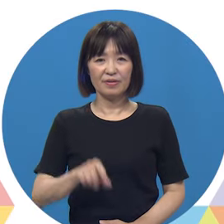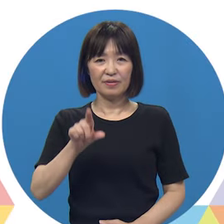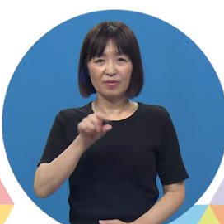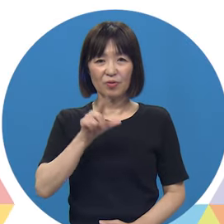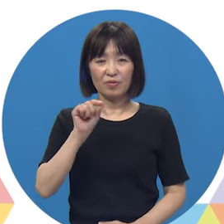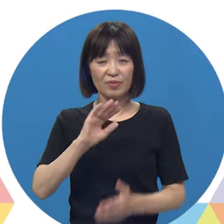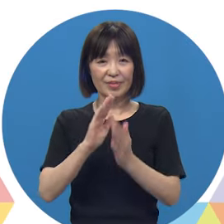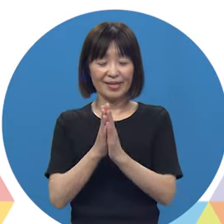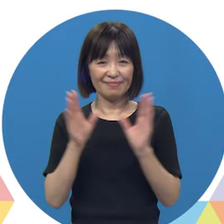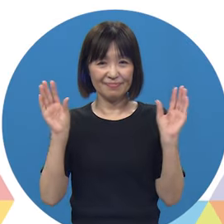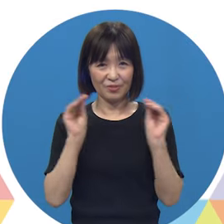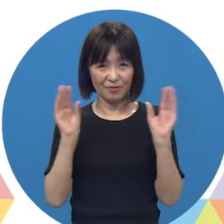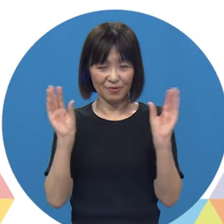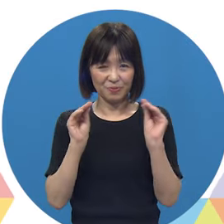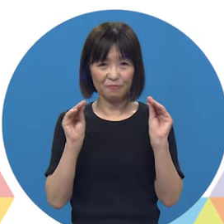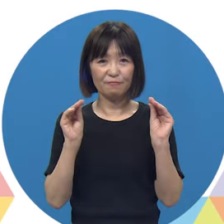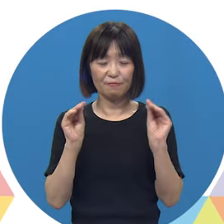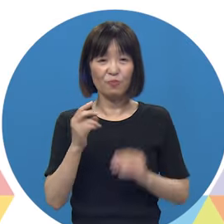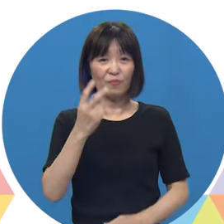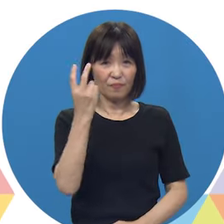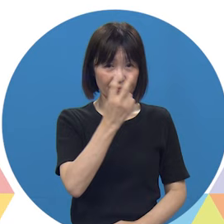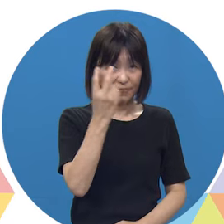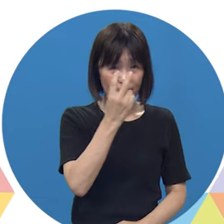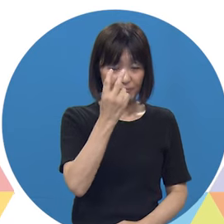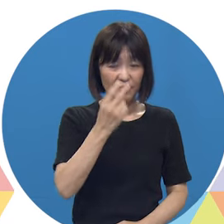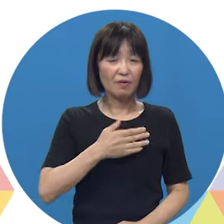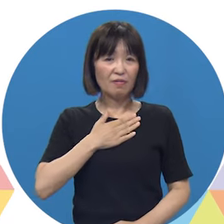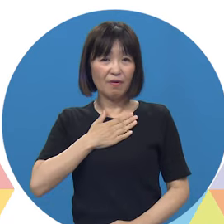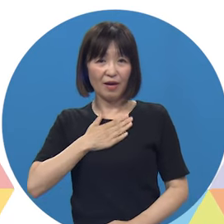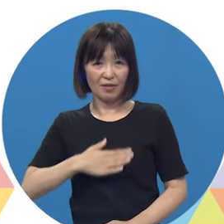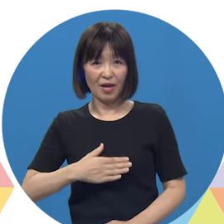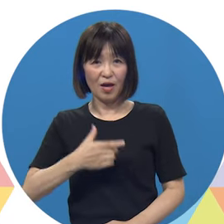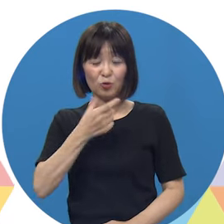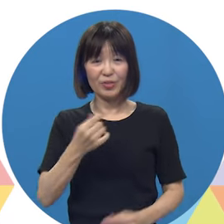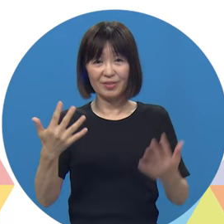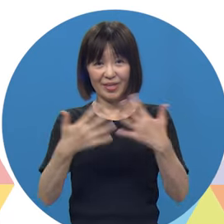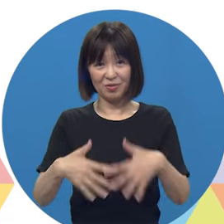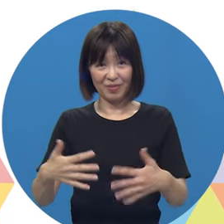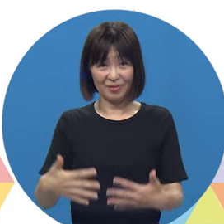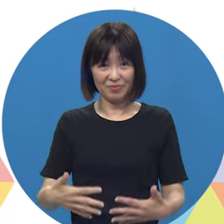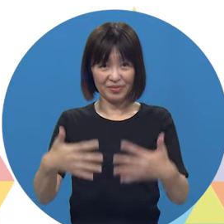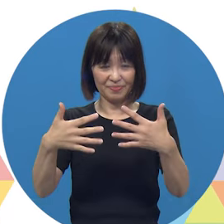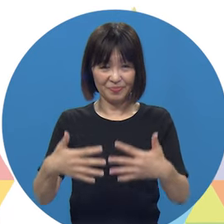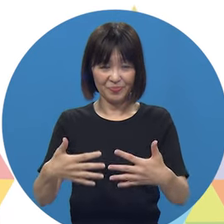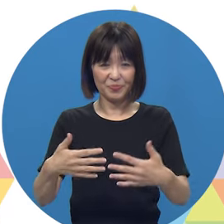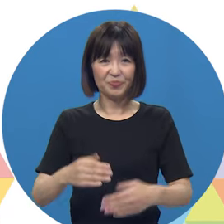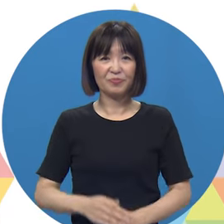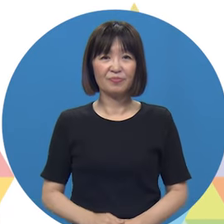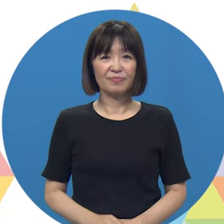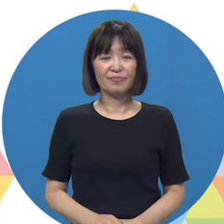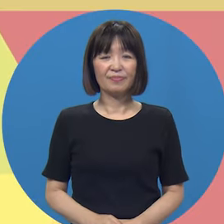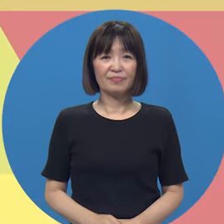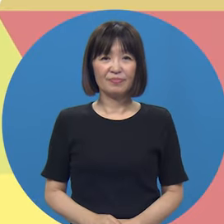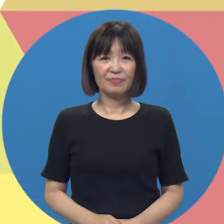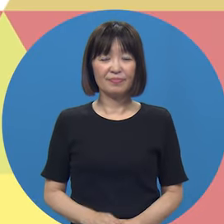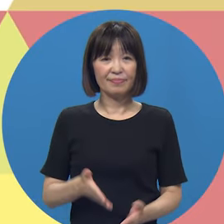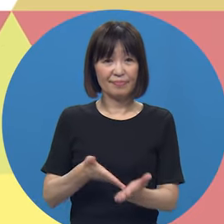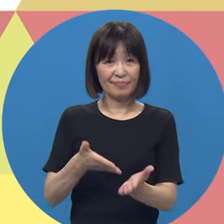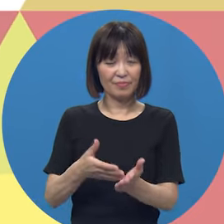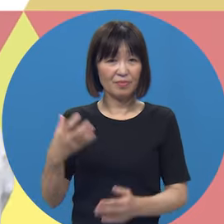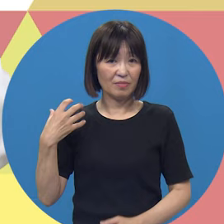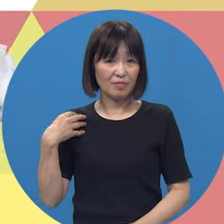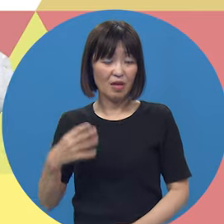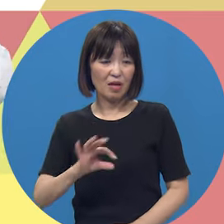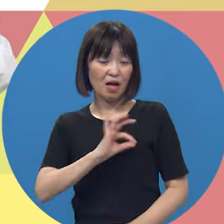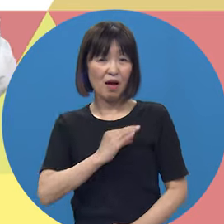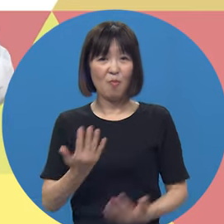鳥取県の気になる情報を調べて分かって好きになる番組、気になる鳥取。プレゼンター